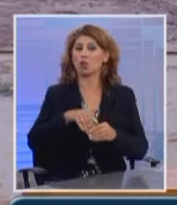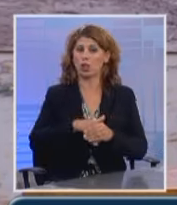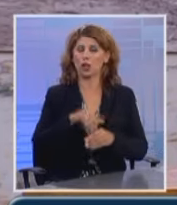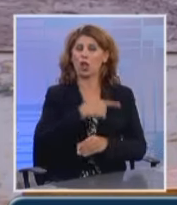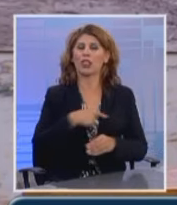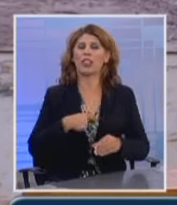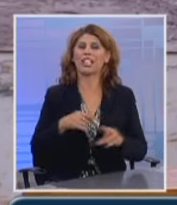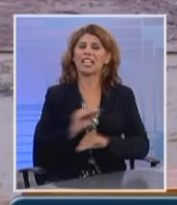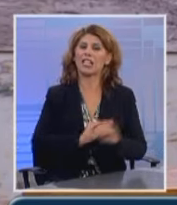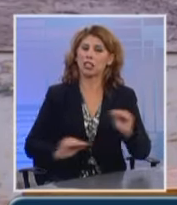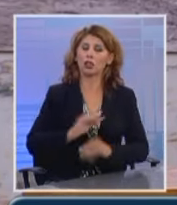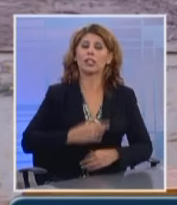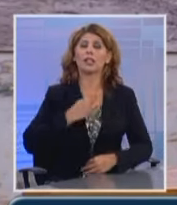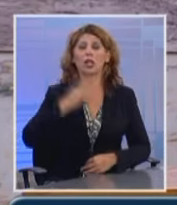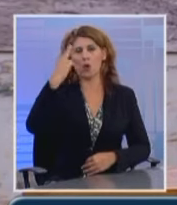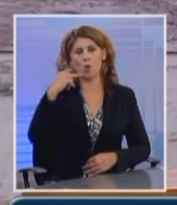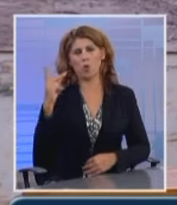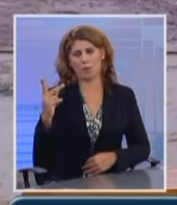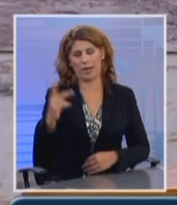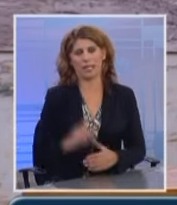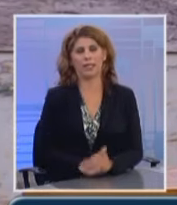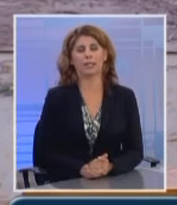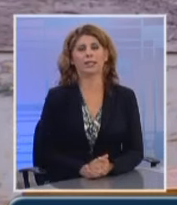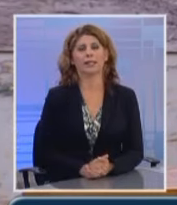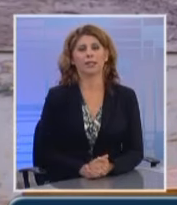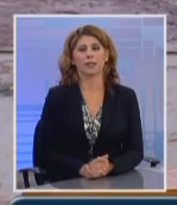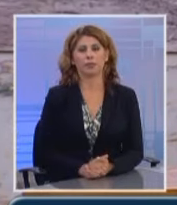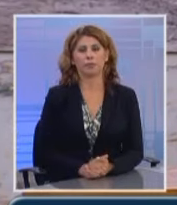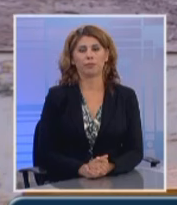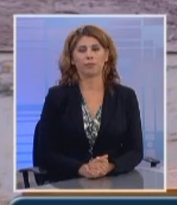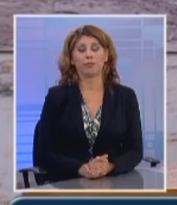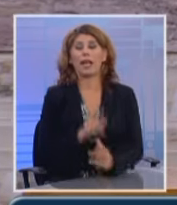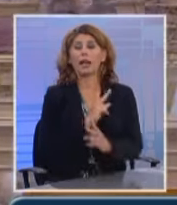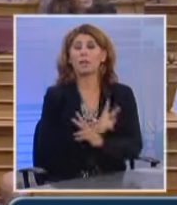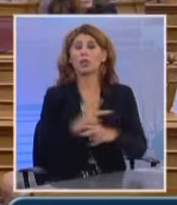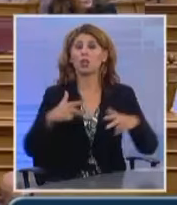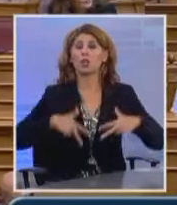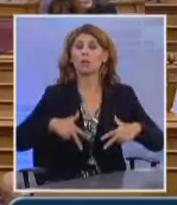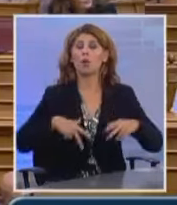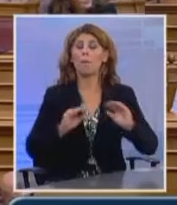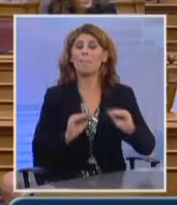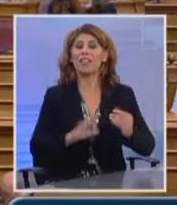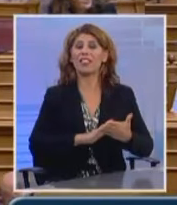Διοικητικής Ανασυγκρότησης, ο κύριος Παναγιώτης Κουρουπλής, και η αναπληρώτρια Υπουργός Παιδείας και Θρησκευμάτων, κυρία